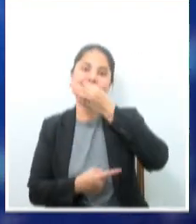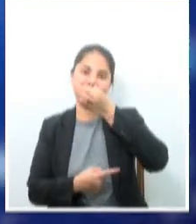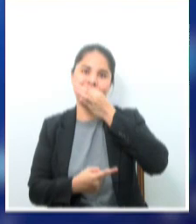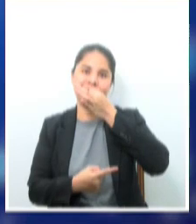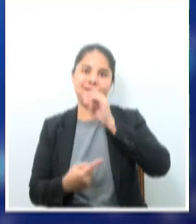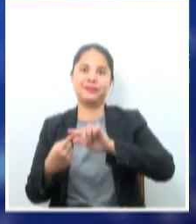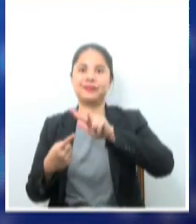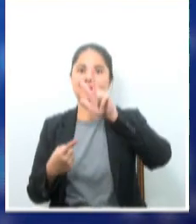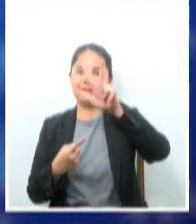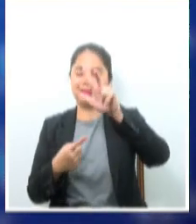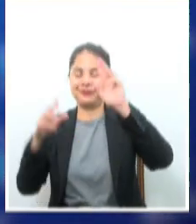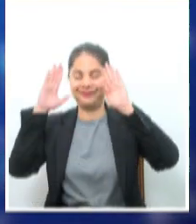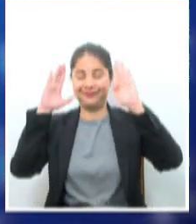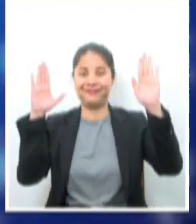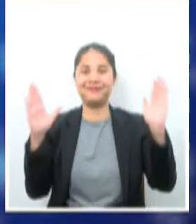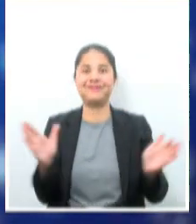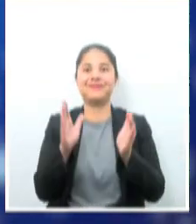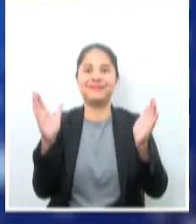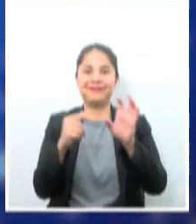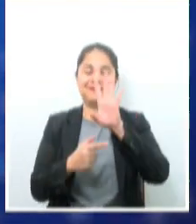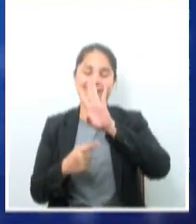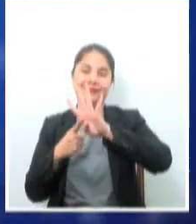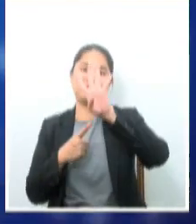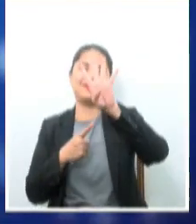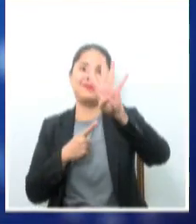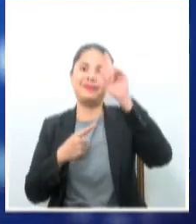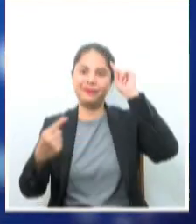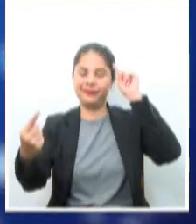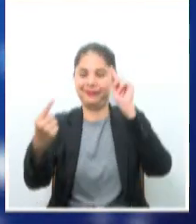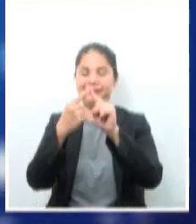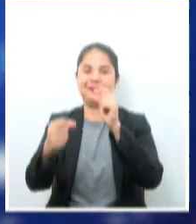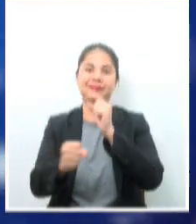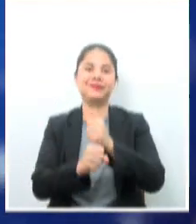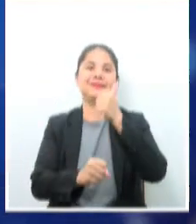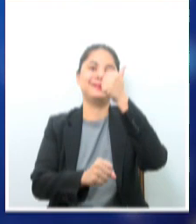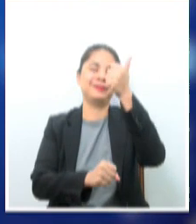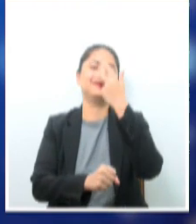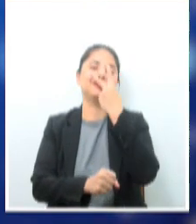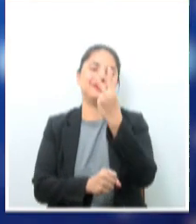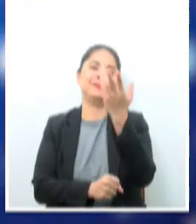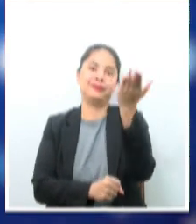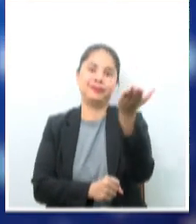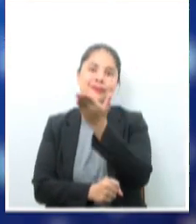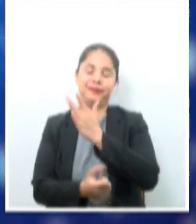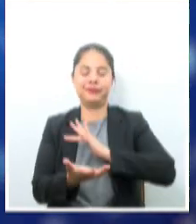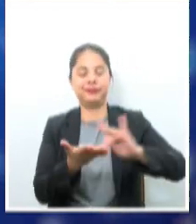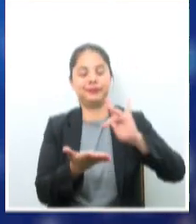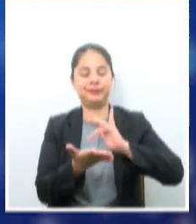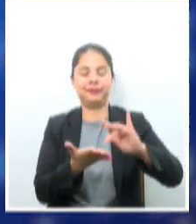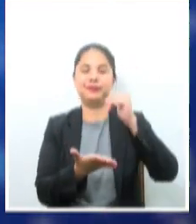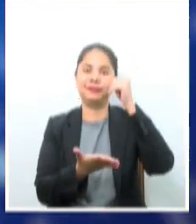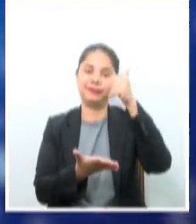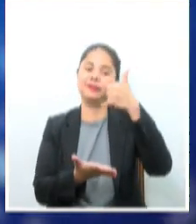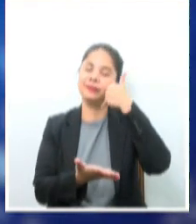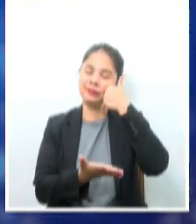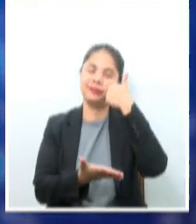E4 Empower นะครับจากที่เห็นรูปภาพเนี่ยครับเราสามารถใช้ในรูปแบบของมือถือก็ได้นะครับหรือว่าแท็บเล็ตหรือว่าคอมพิวเตอร์ก็ได้เช่นเดียวกันนะ